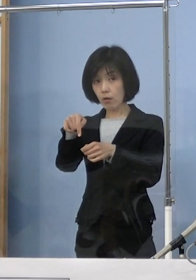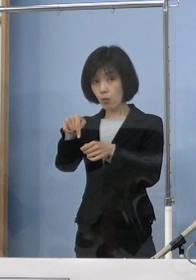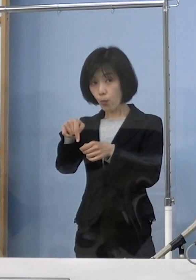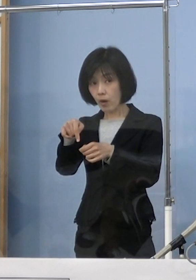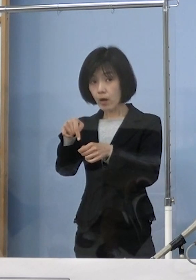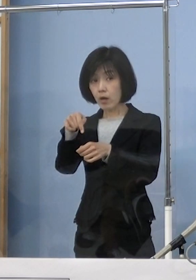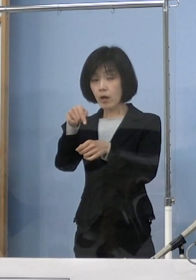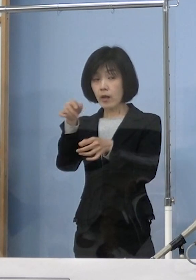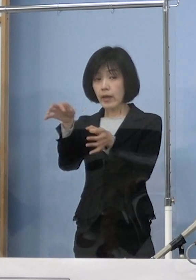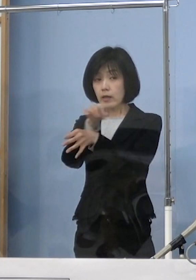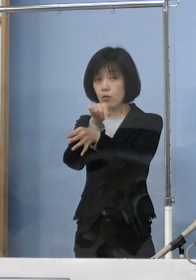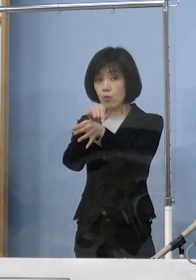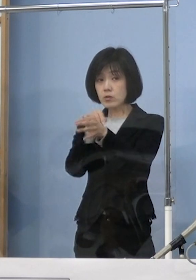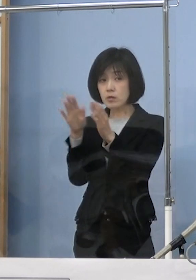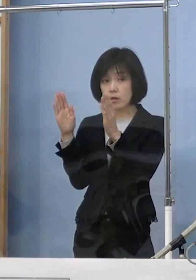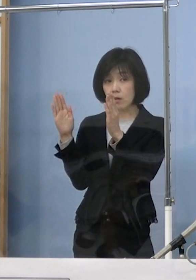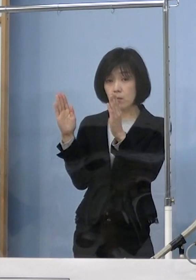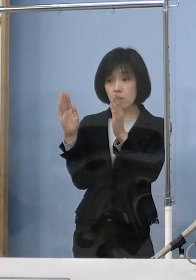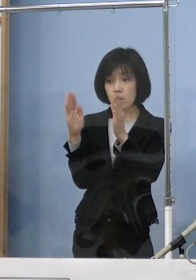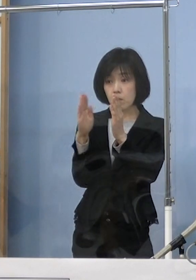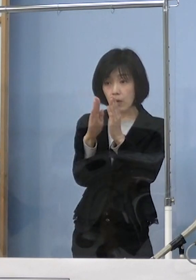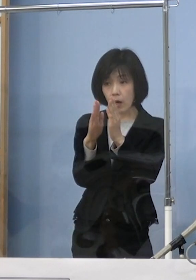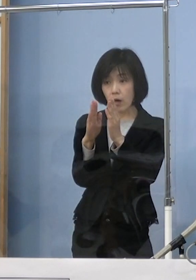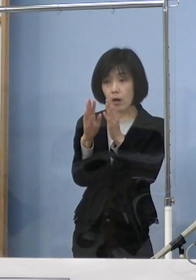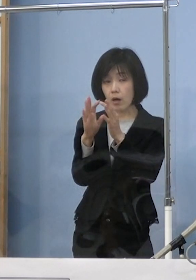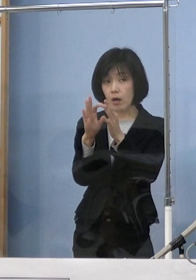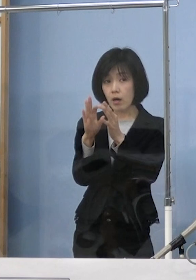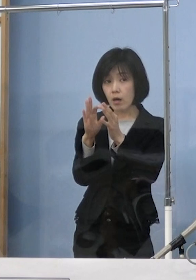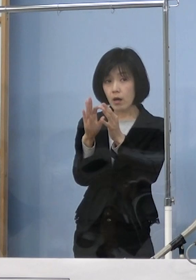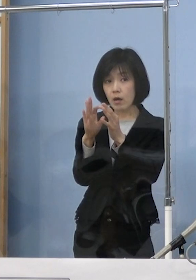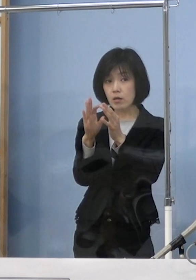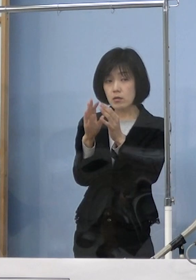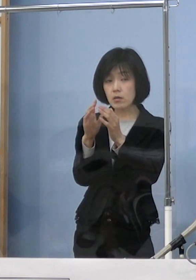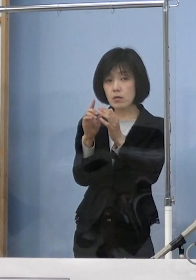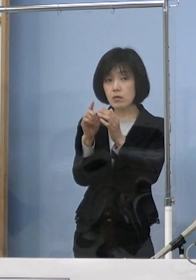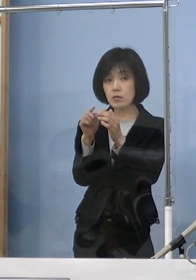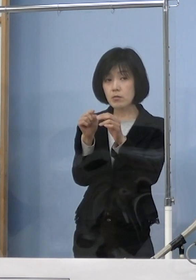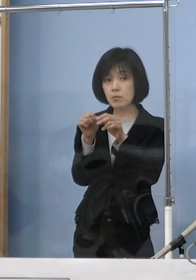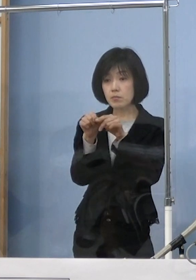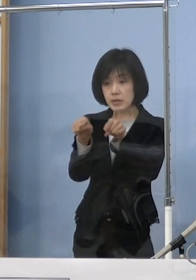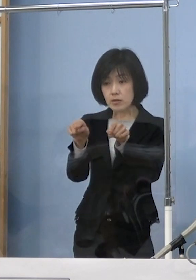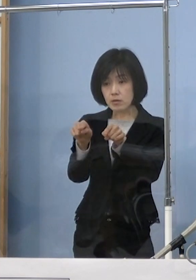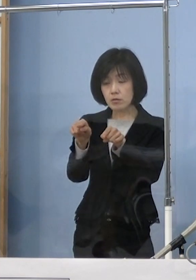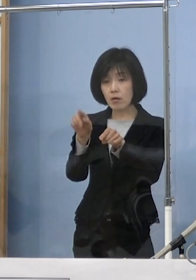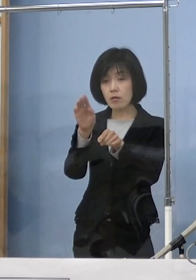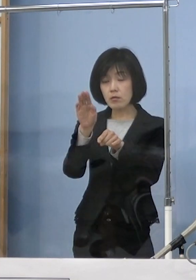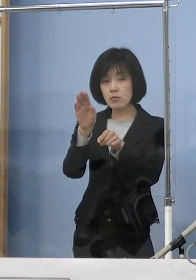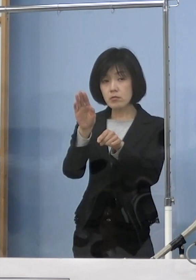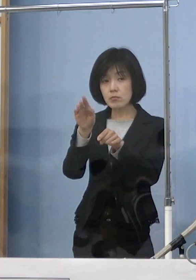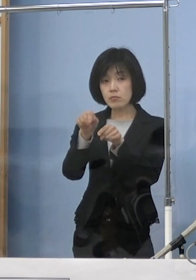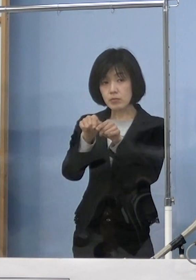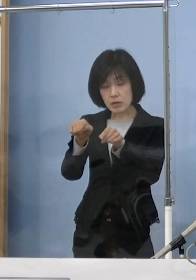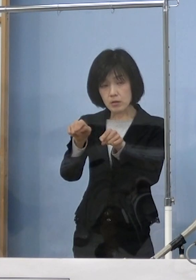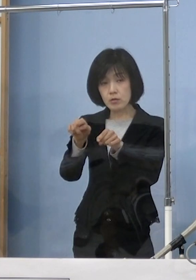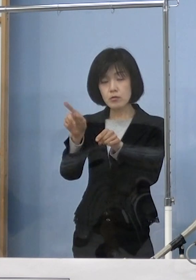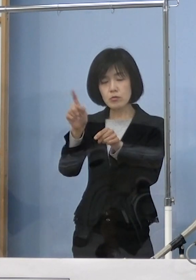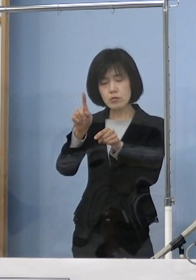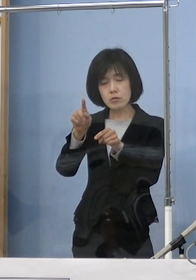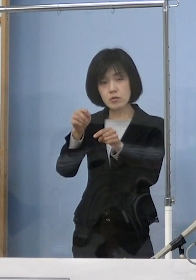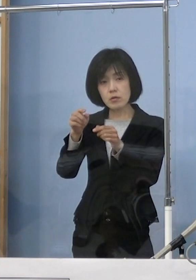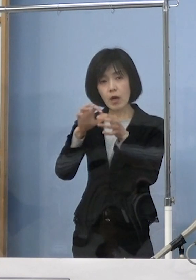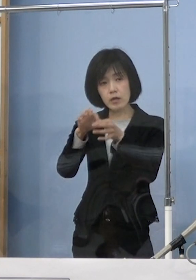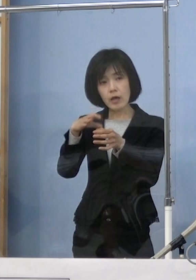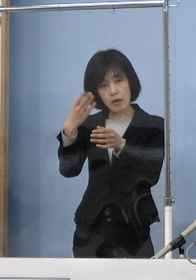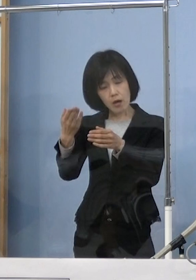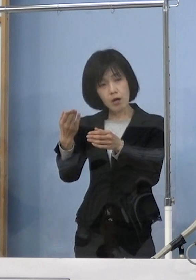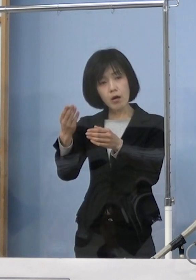飲食店は、時短要請にかかっている飲食店という意味ではなくて、当時はそれ以外も含む飲食店関係で